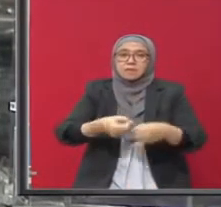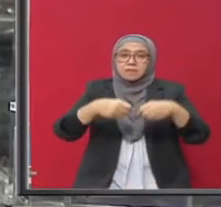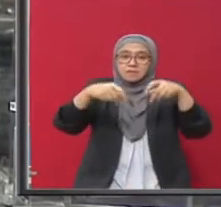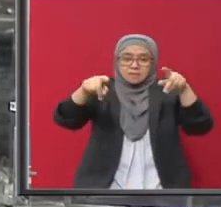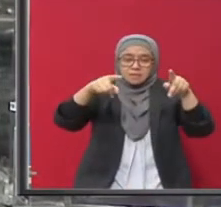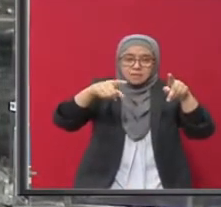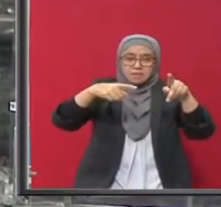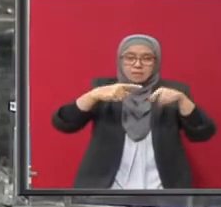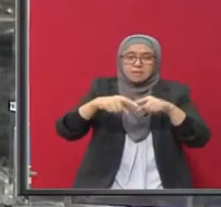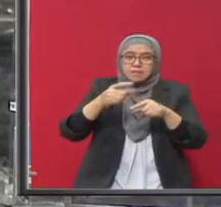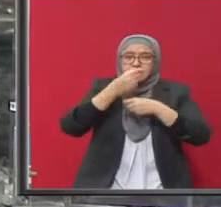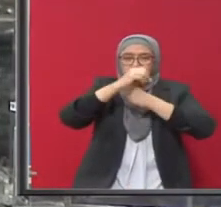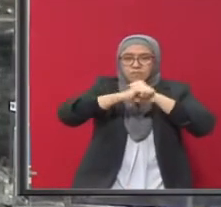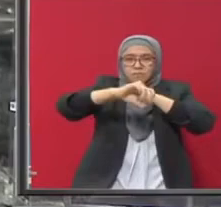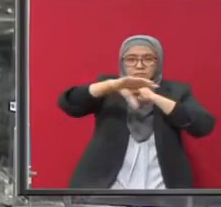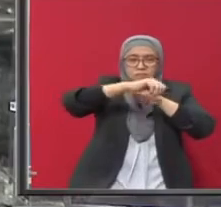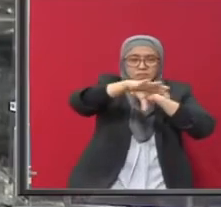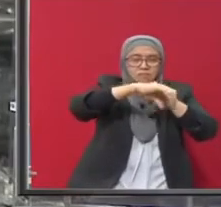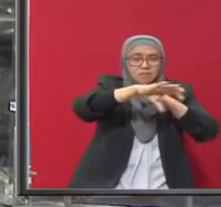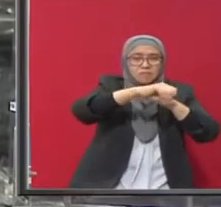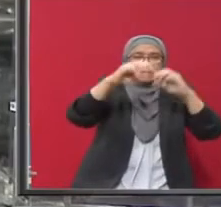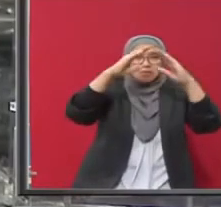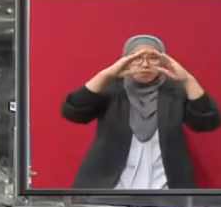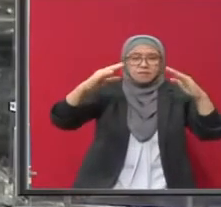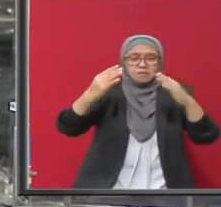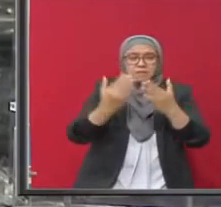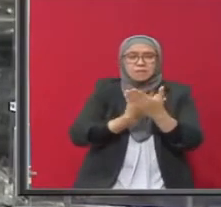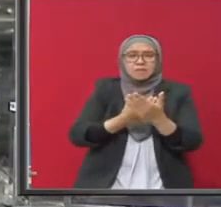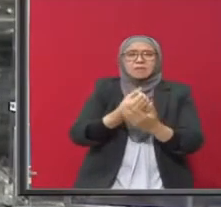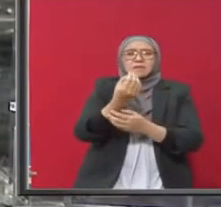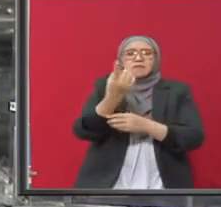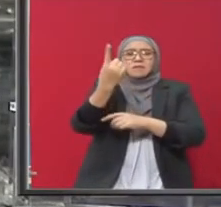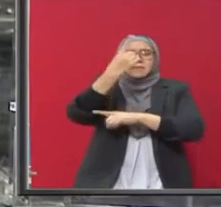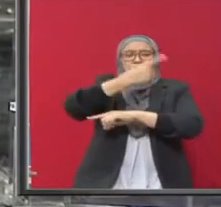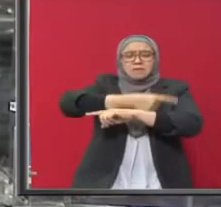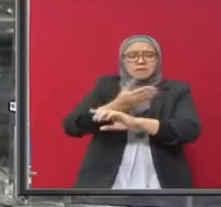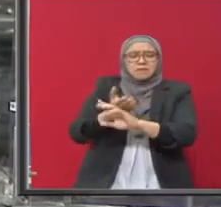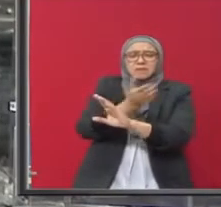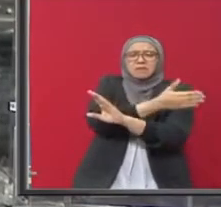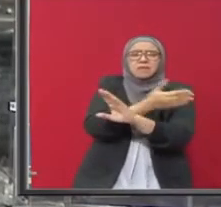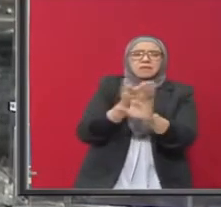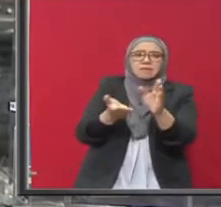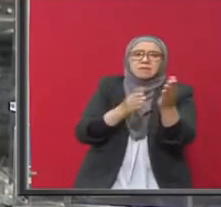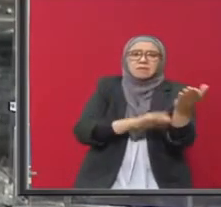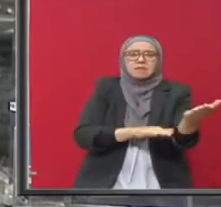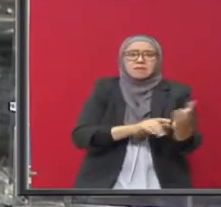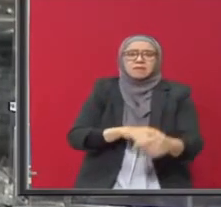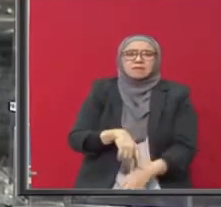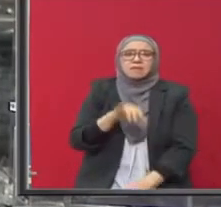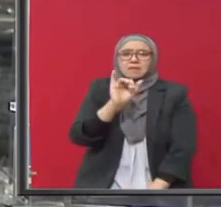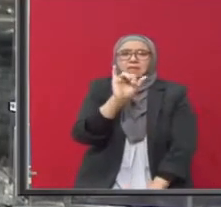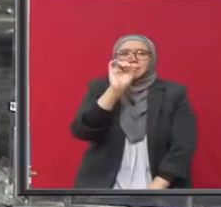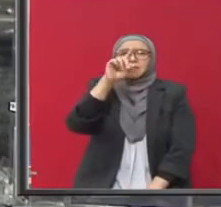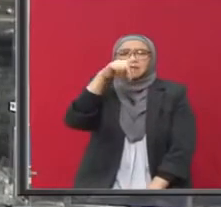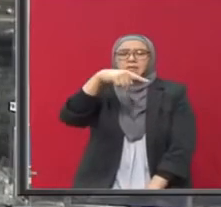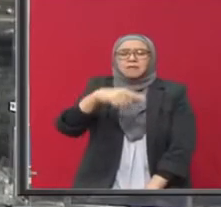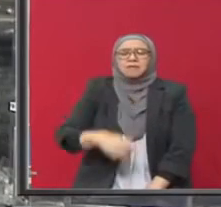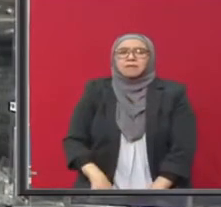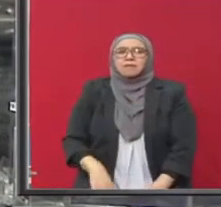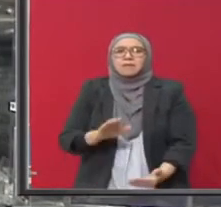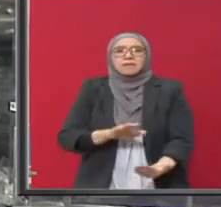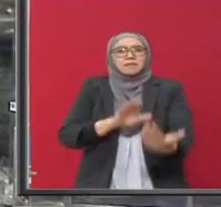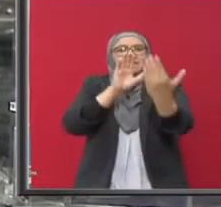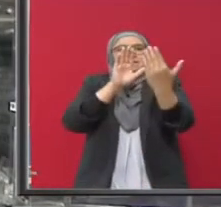baru projek perumahan mesra rakyat selang beberapa hari sebelum beliau meninggal dunia. Datuk Dia Pertua,